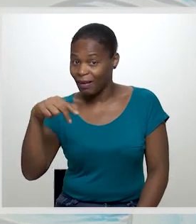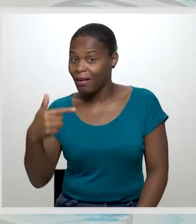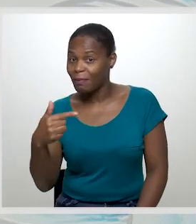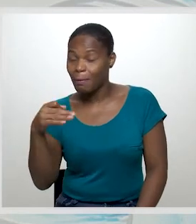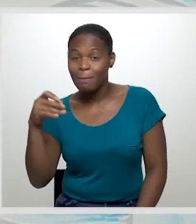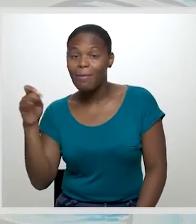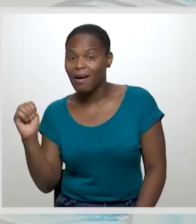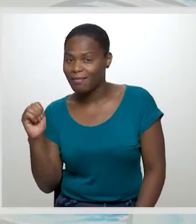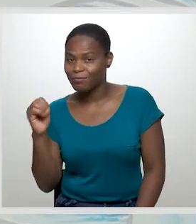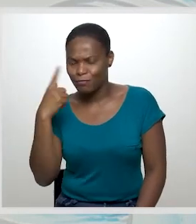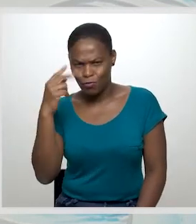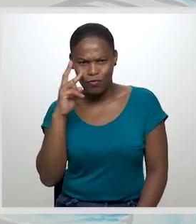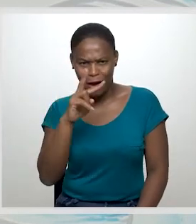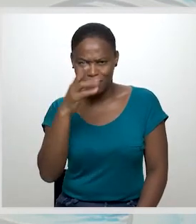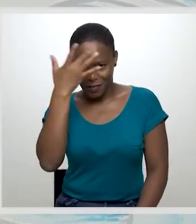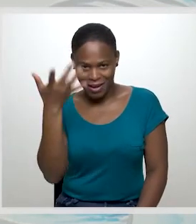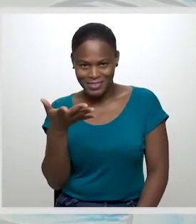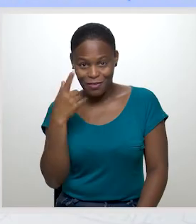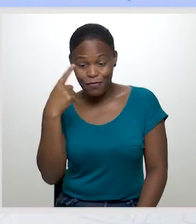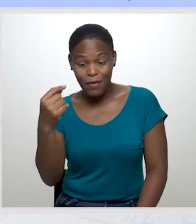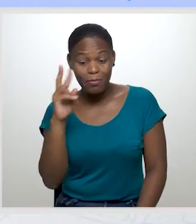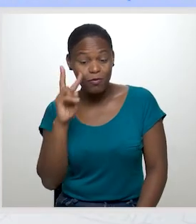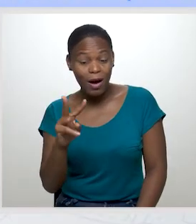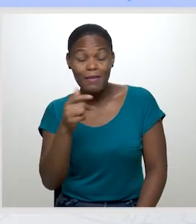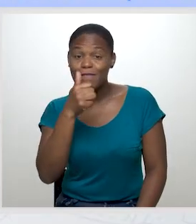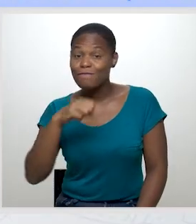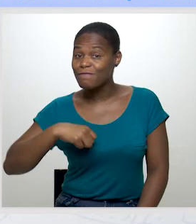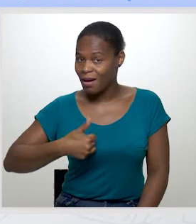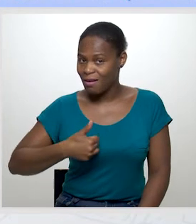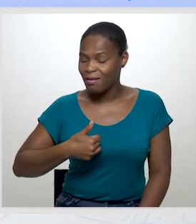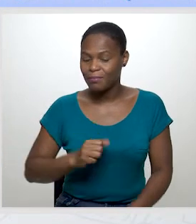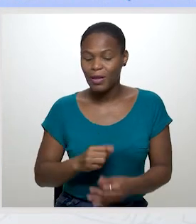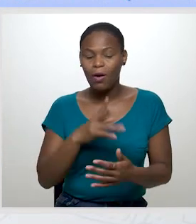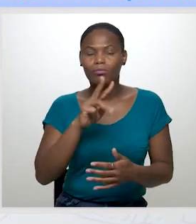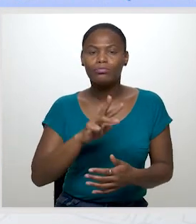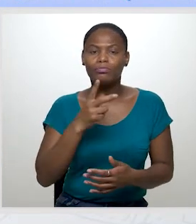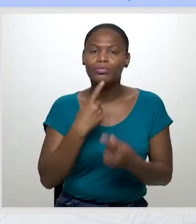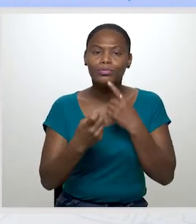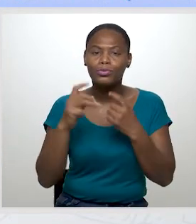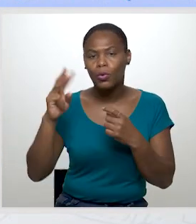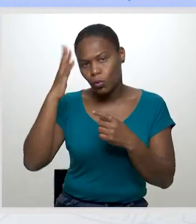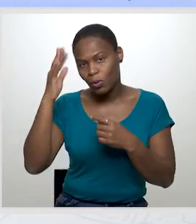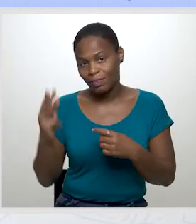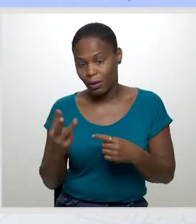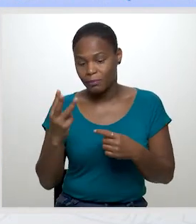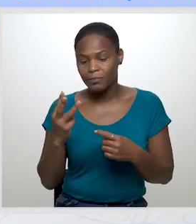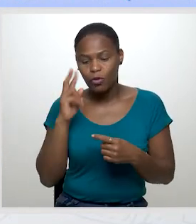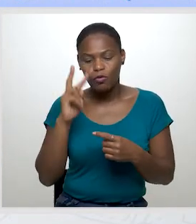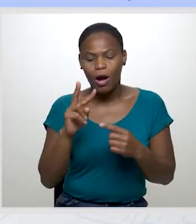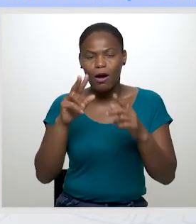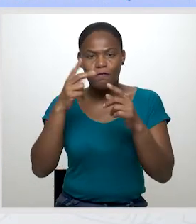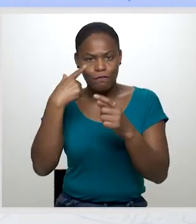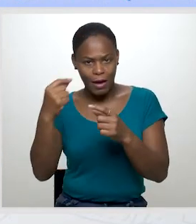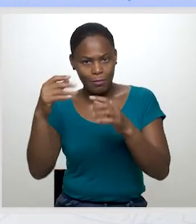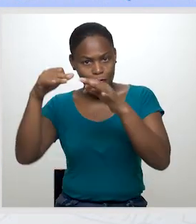simple. Bien. Alors, maintenant, on va passer à la troisième question. Observe le radical du présent à la